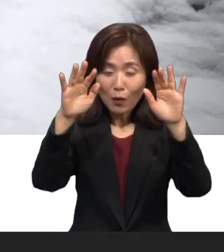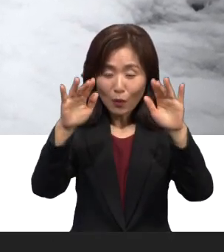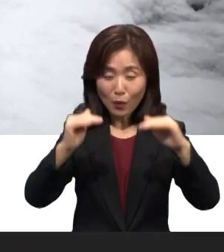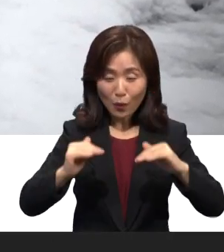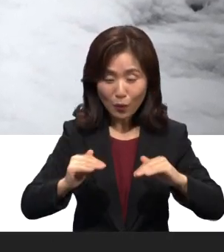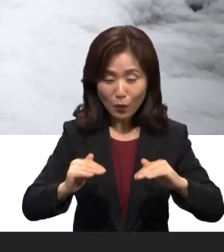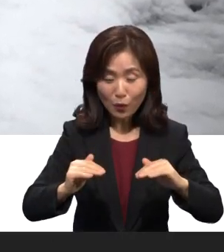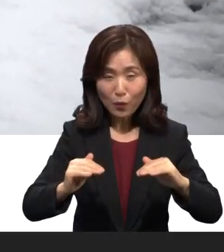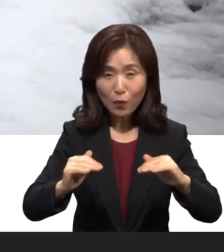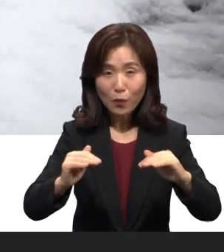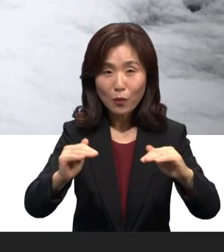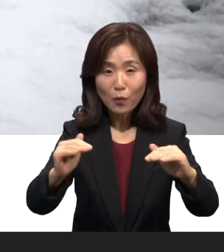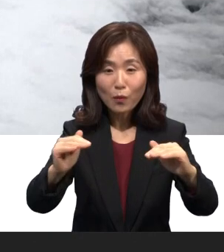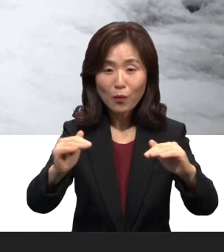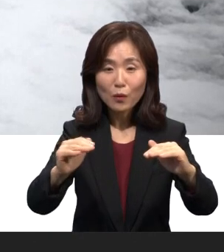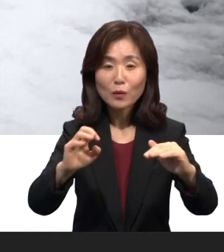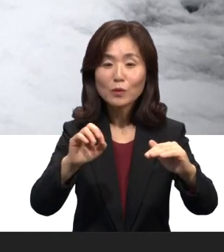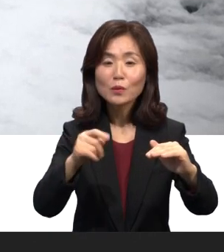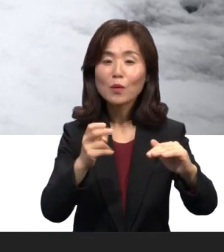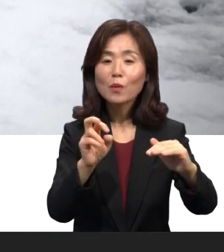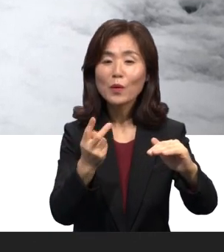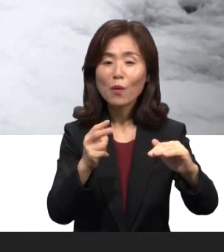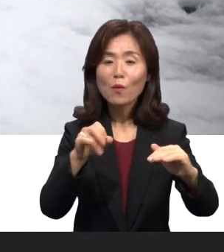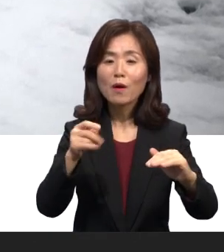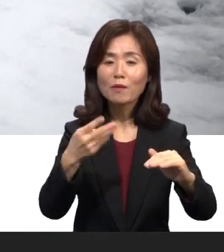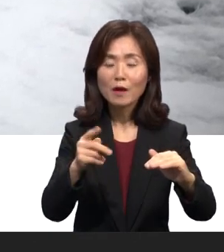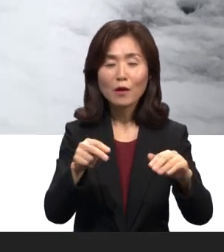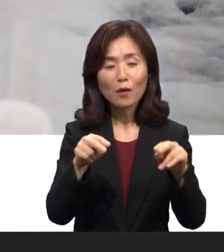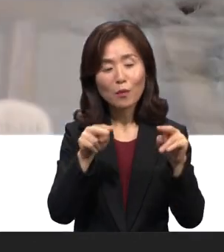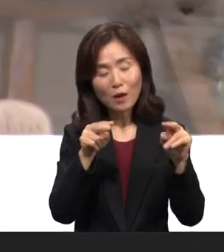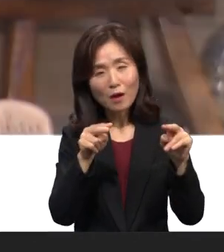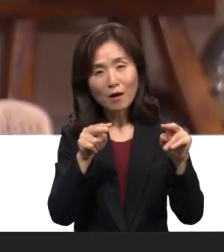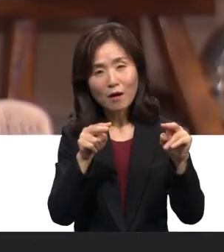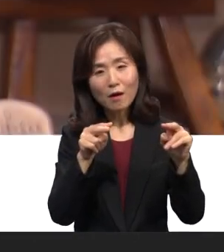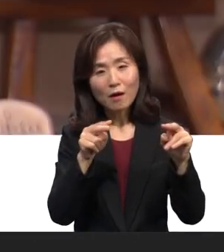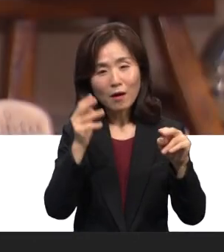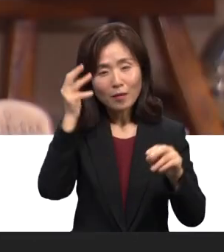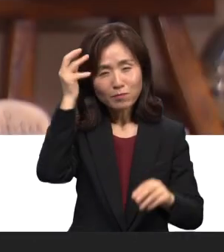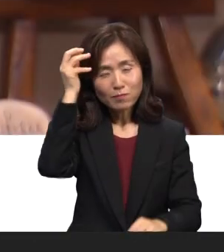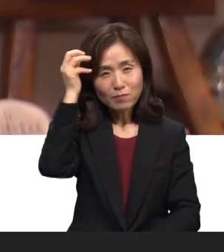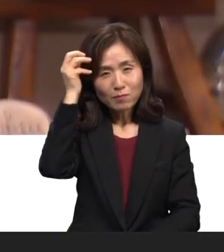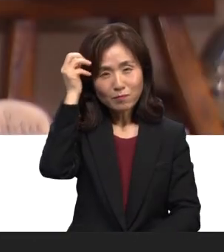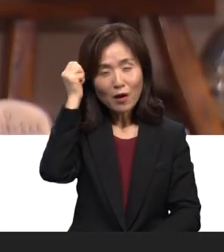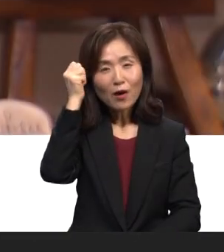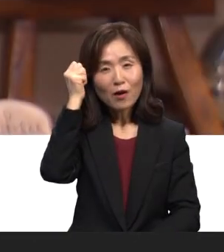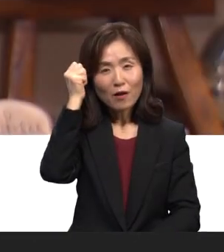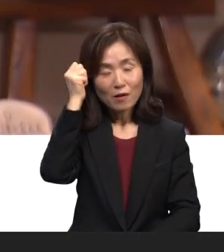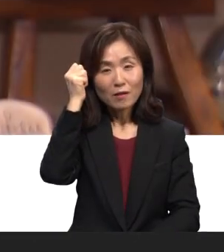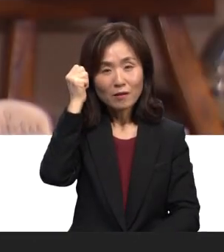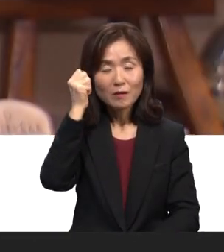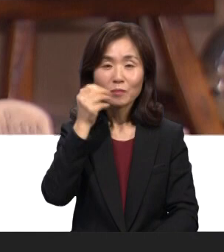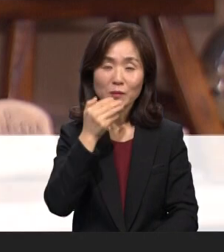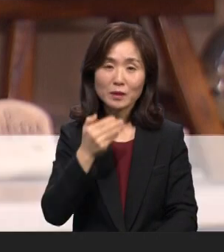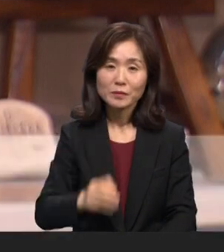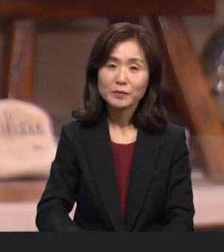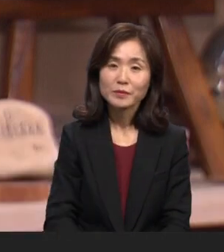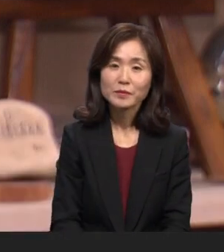종묘 월대를 바라보는 거는 그거는 잊혀질 수 없는 그런 영상이 될 겁니다.